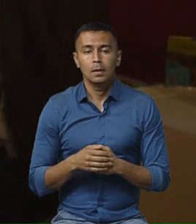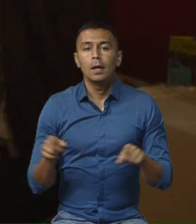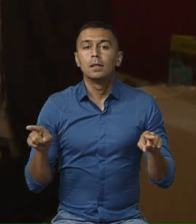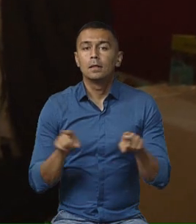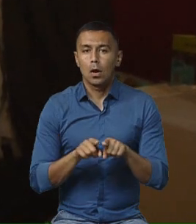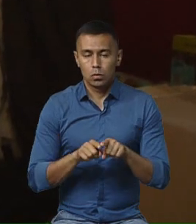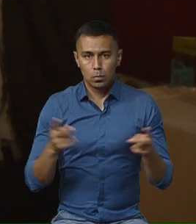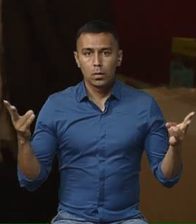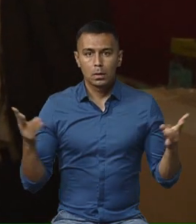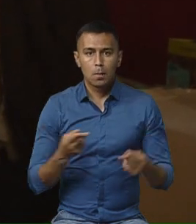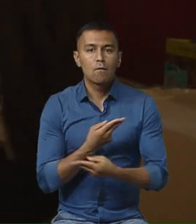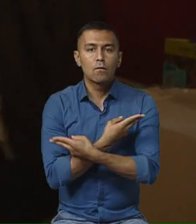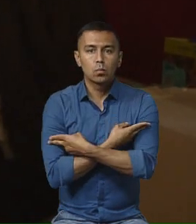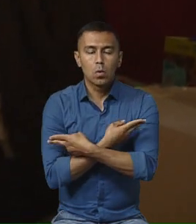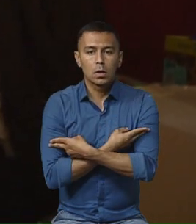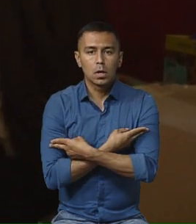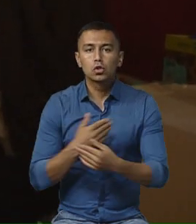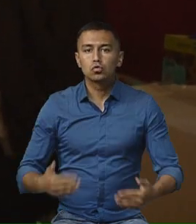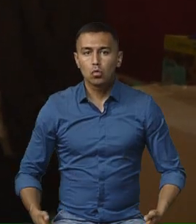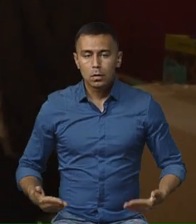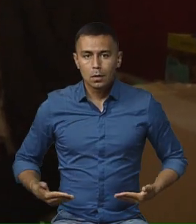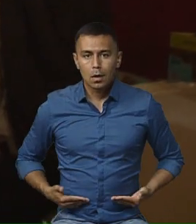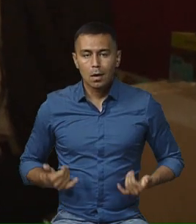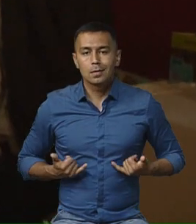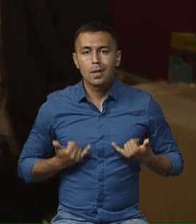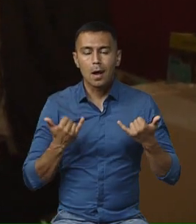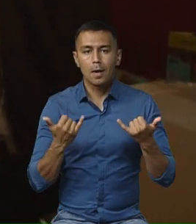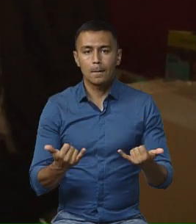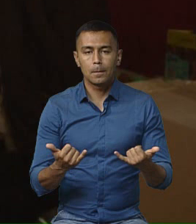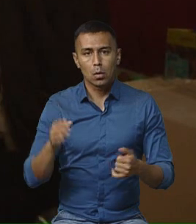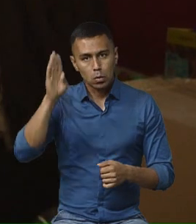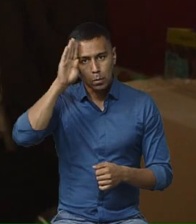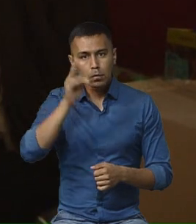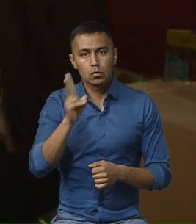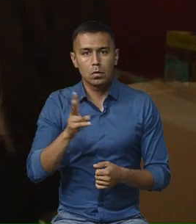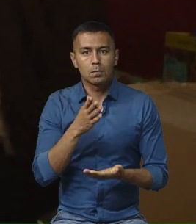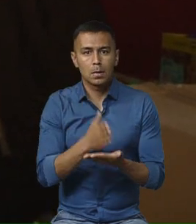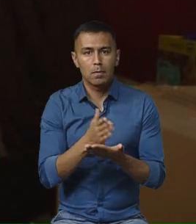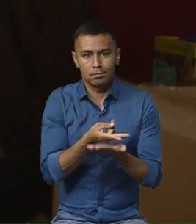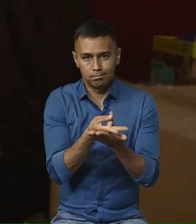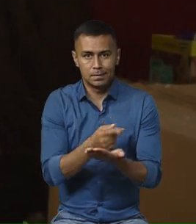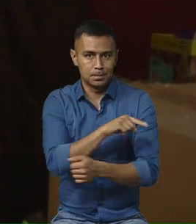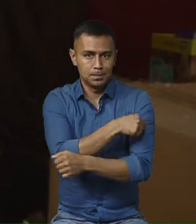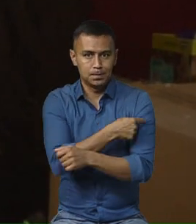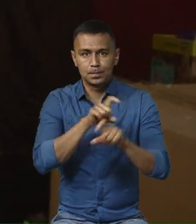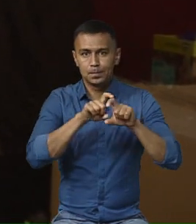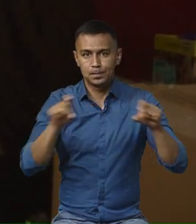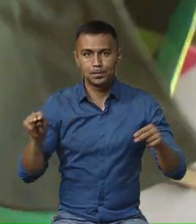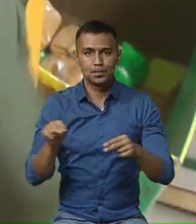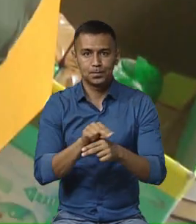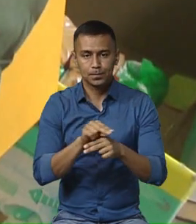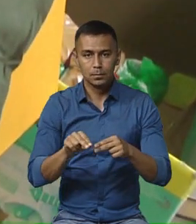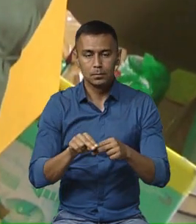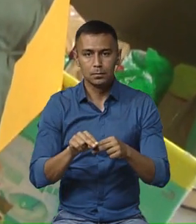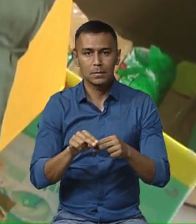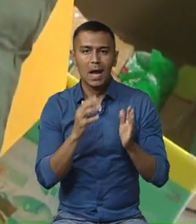Також потреба в футболках, шортах для хлопців, які перебувають в шпиталях на лікуванні.